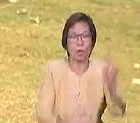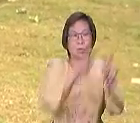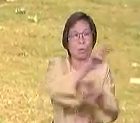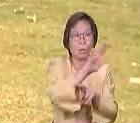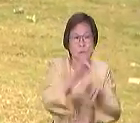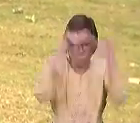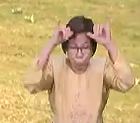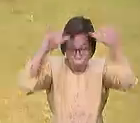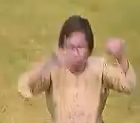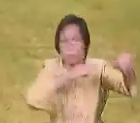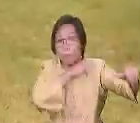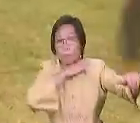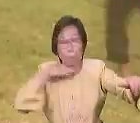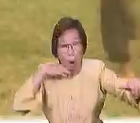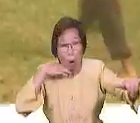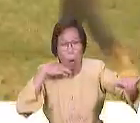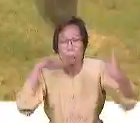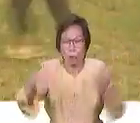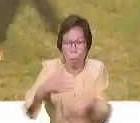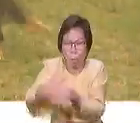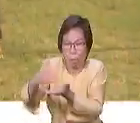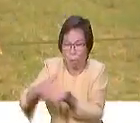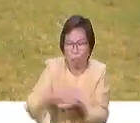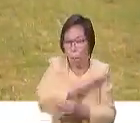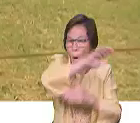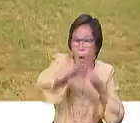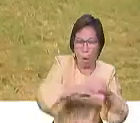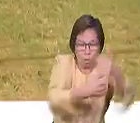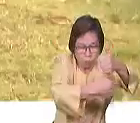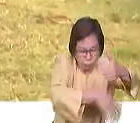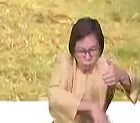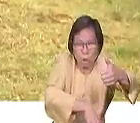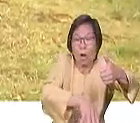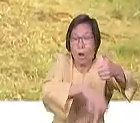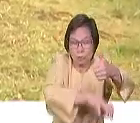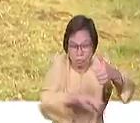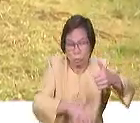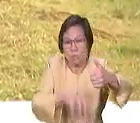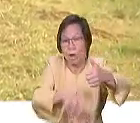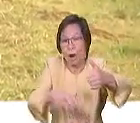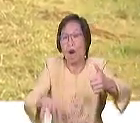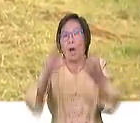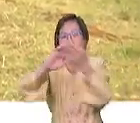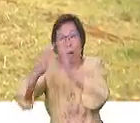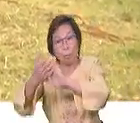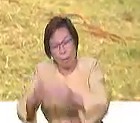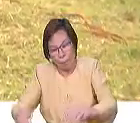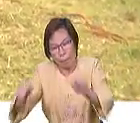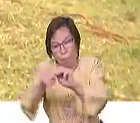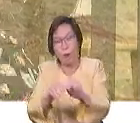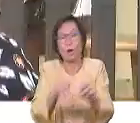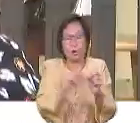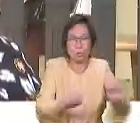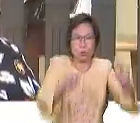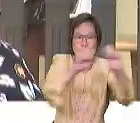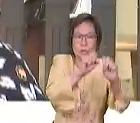27 ekor lembu yang dikorbankan sedia diagihkan ke setiap cawangan, komuniti masjid, surau dan pondok sekitar daerah